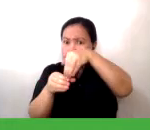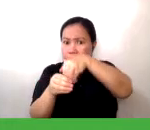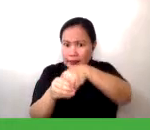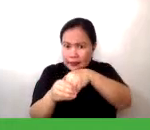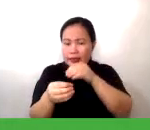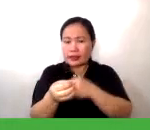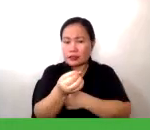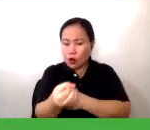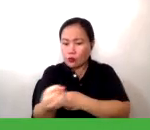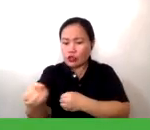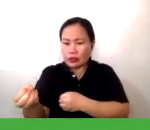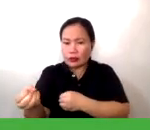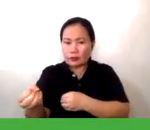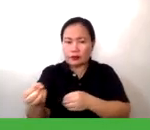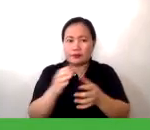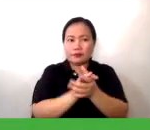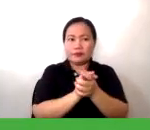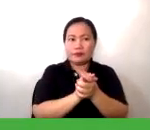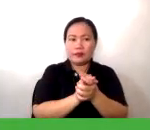yung yung